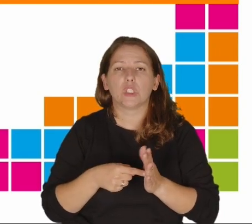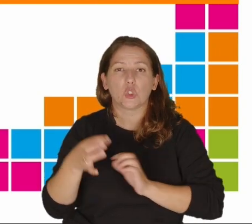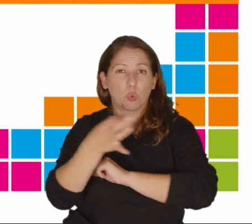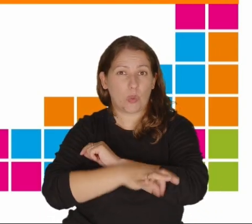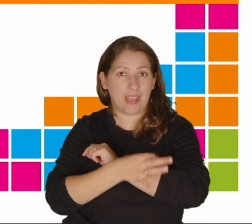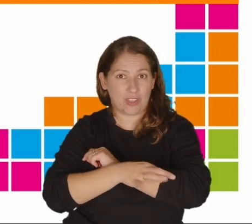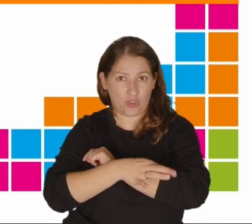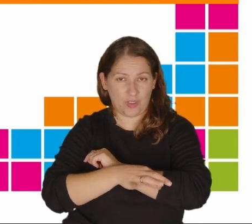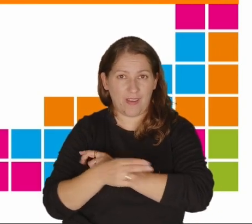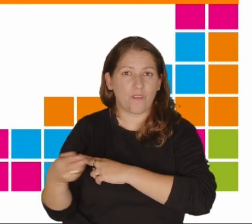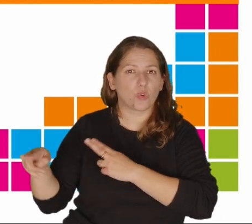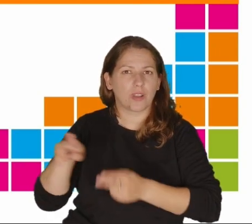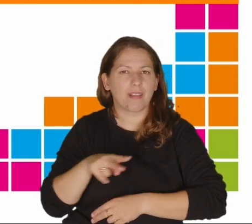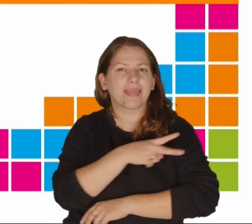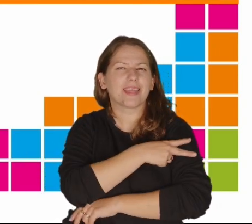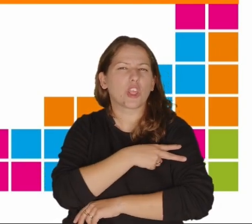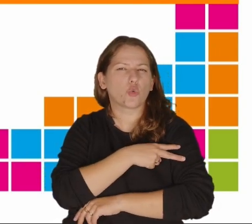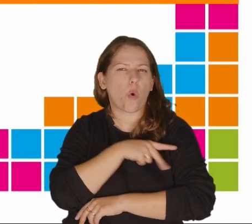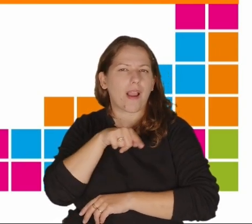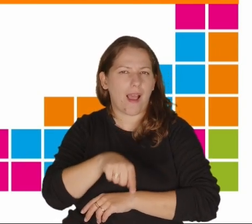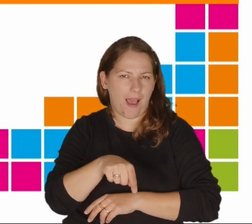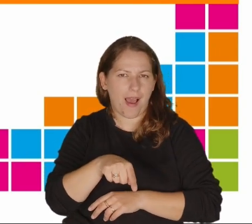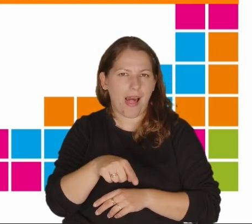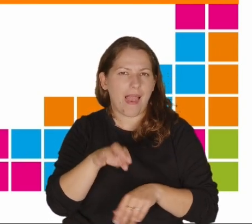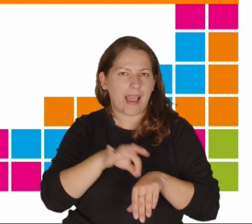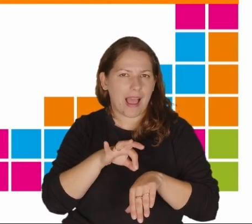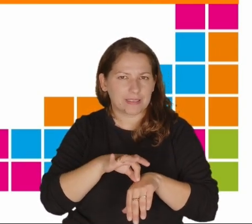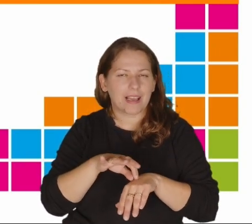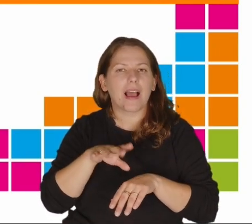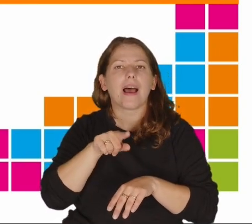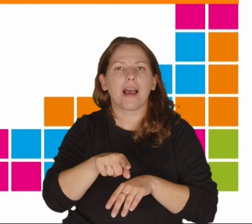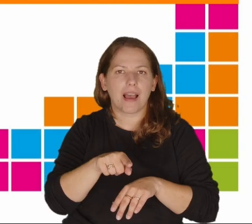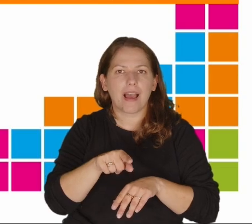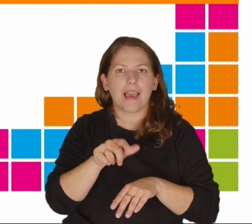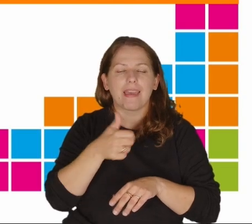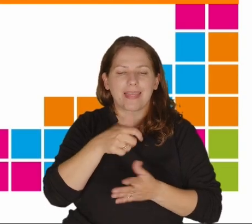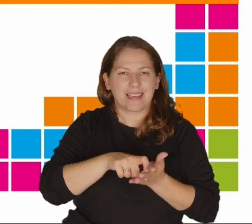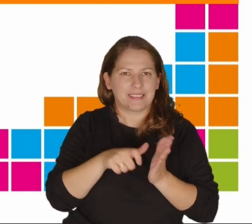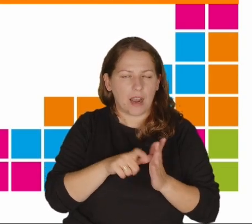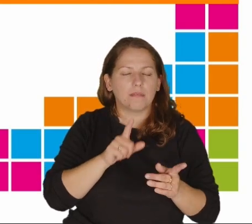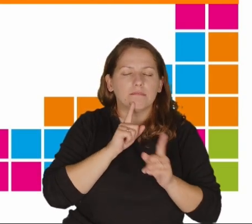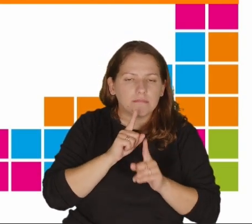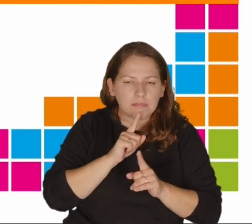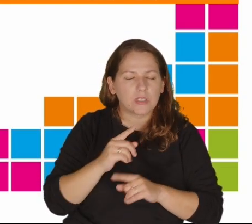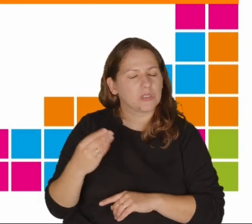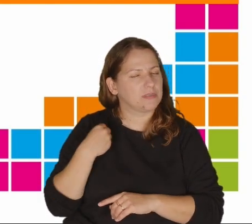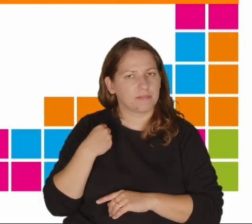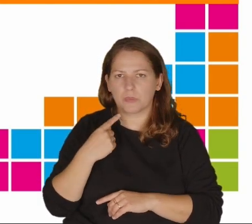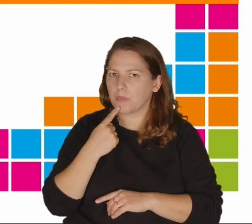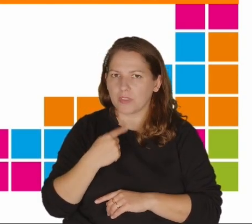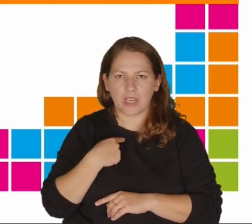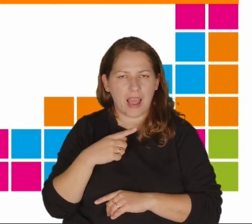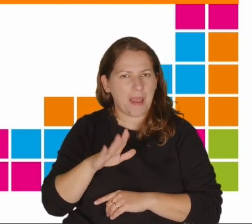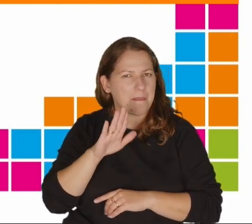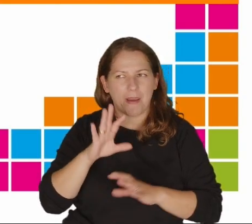studenci, którzy wrócili do dyżurki lekarskiej z zajęć, a rozmawiali z pacjentem na jednej z sal, powiedzieli nam: słuchajcie,